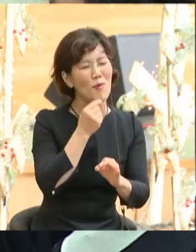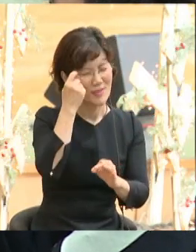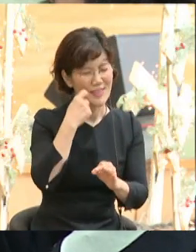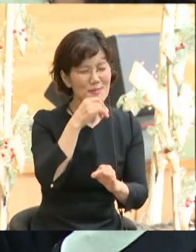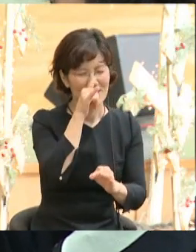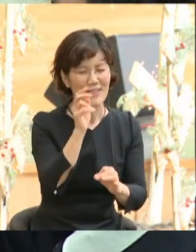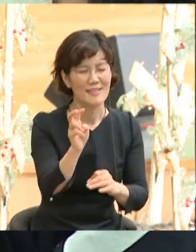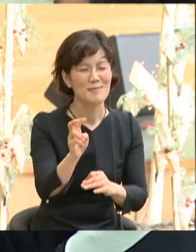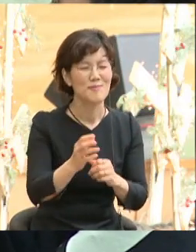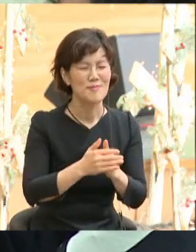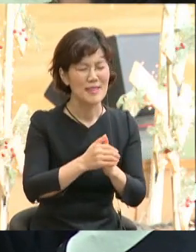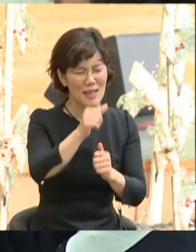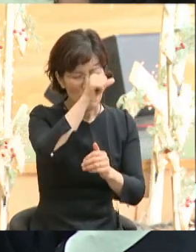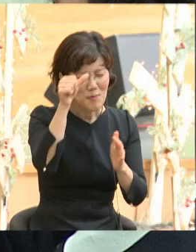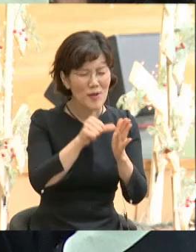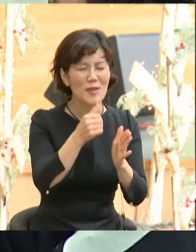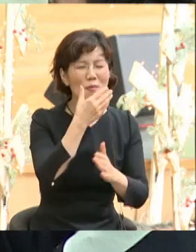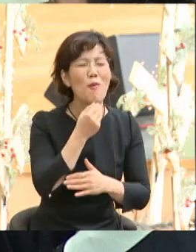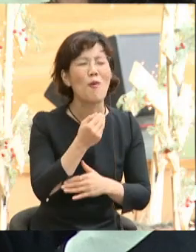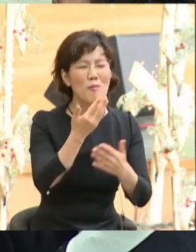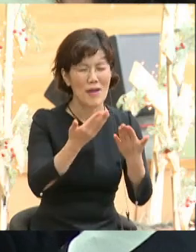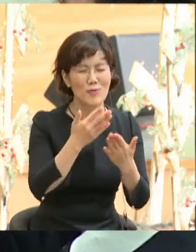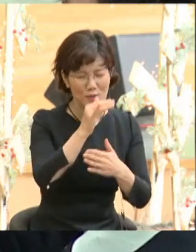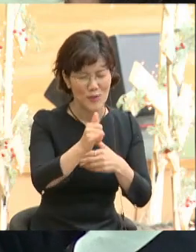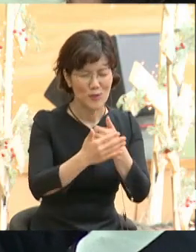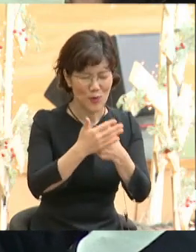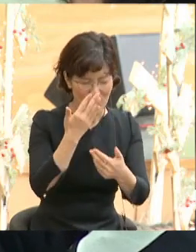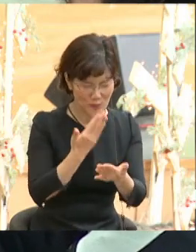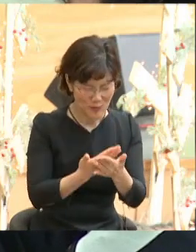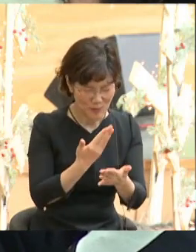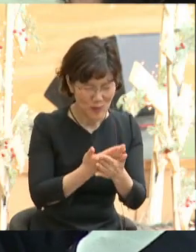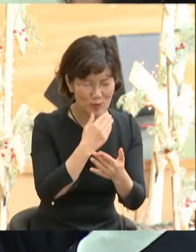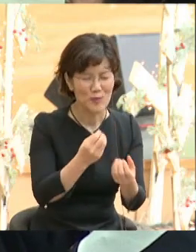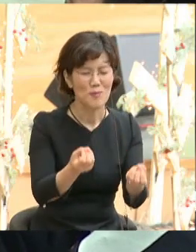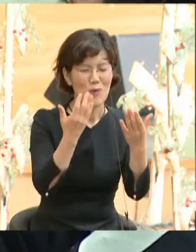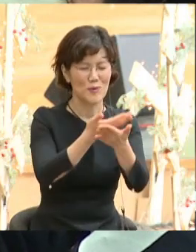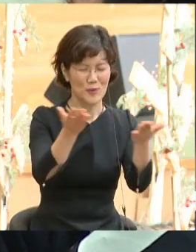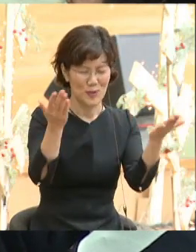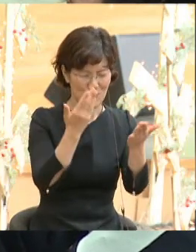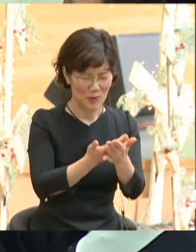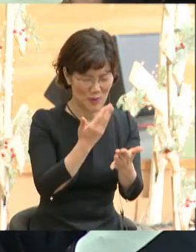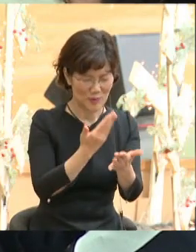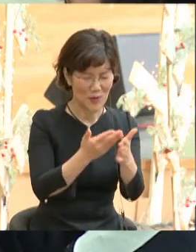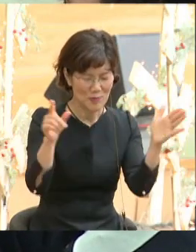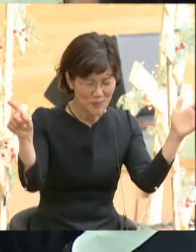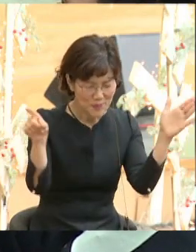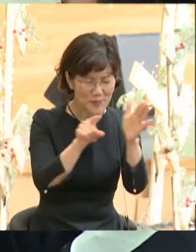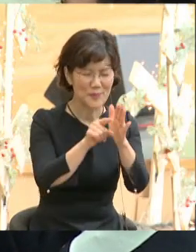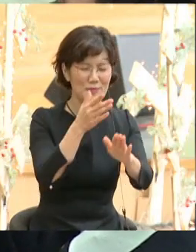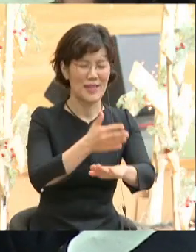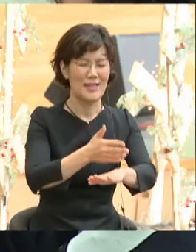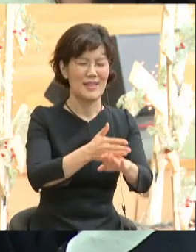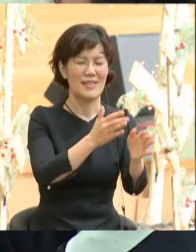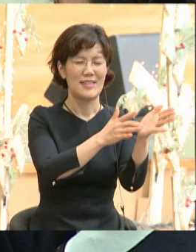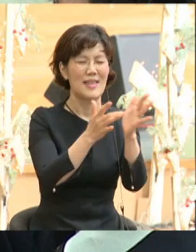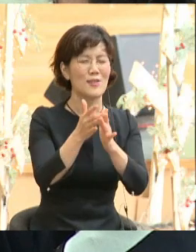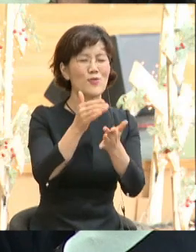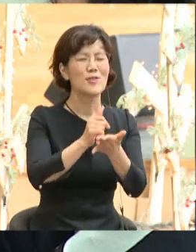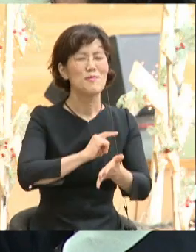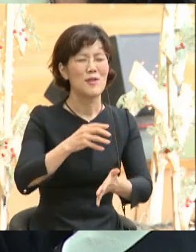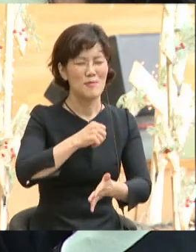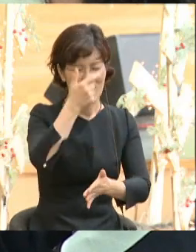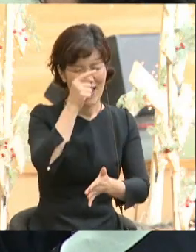믿습니다. 평생이 복되도록 주님께서 축복하여 주시옵소서. 믿사옵고 감사함 예수님 이름으로